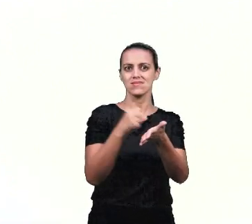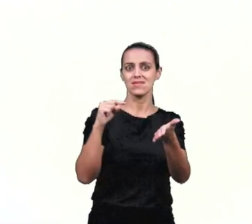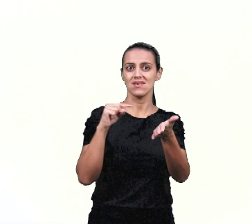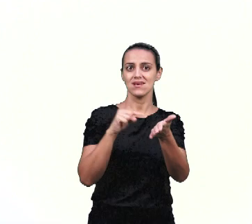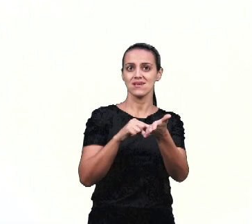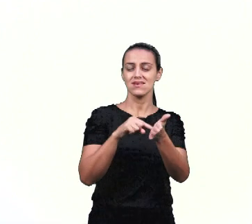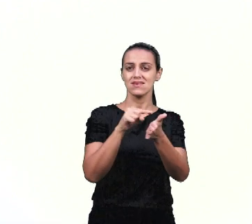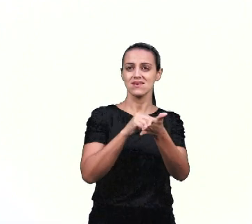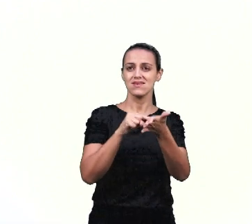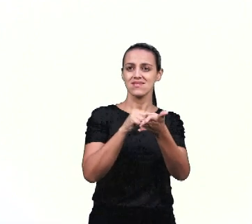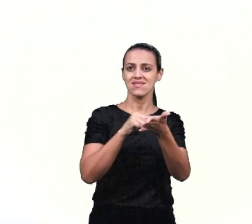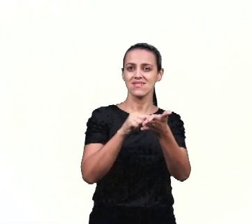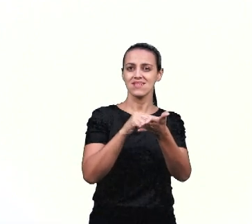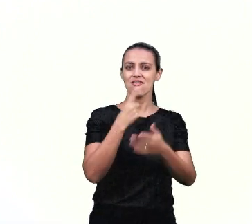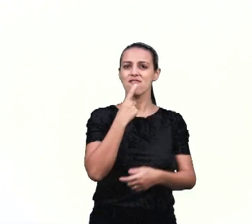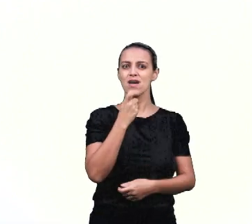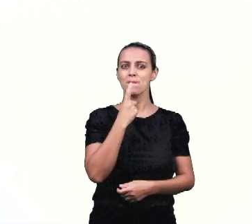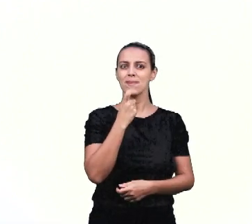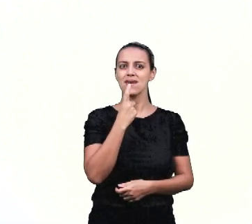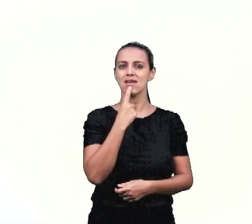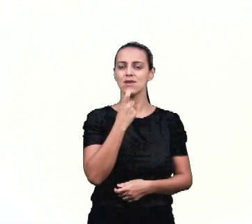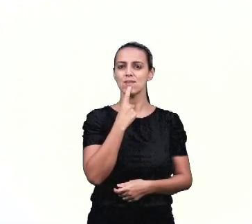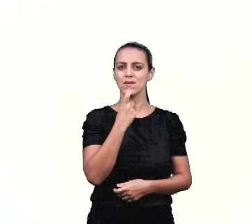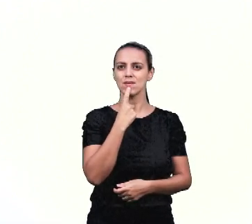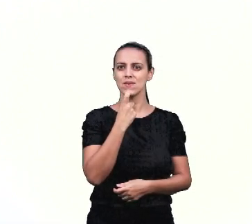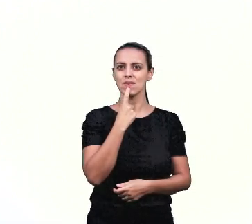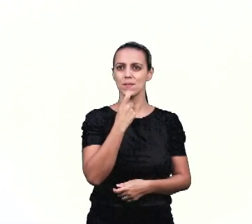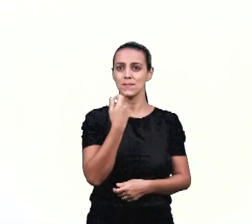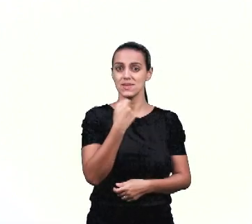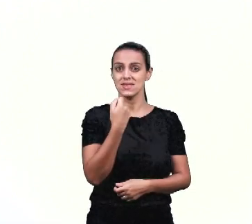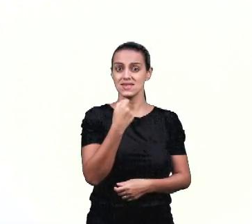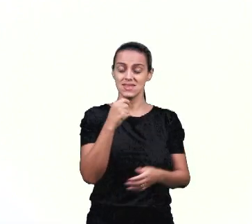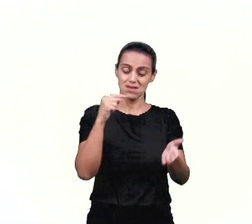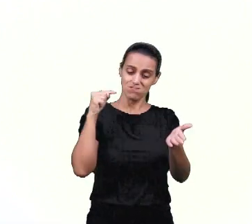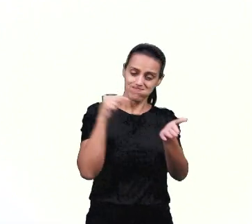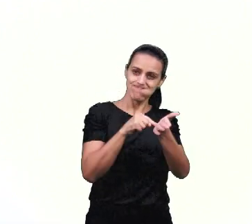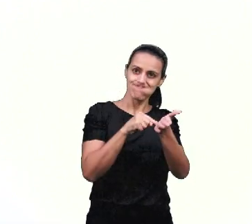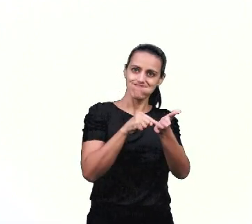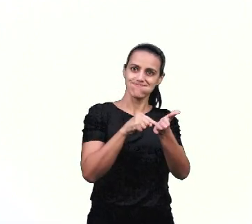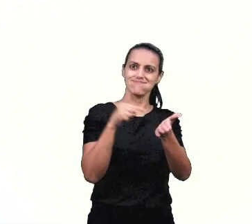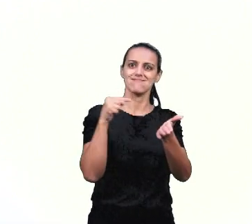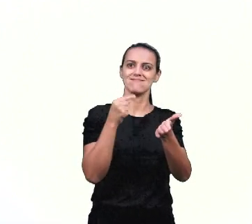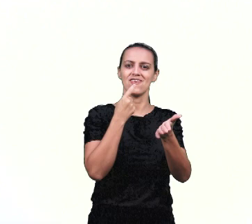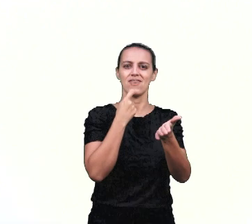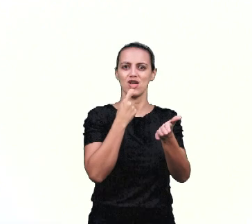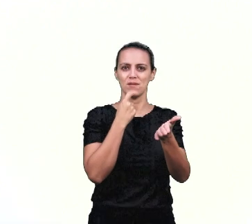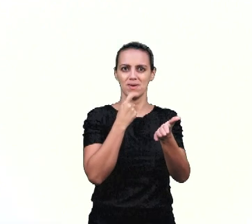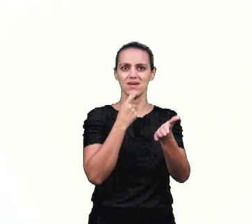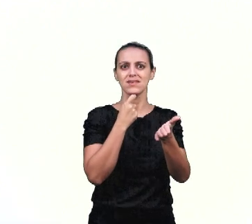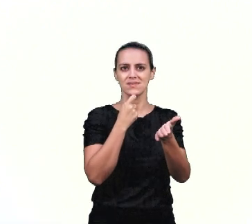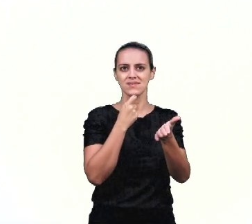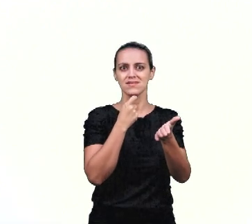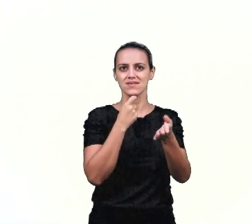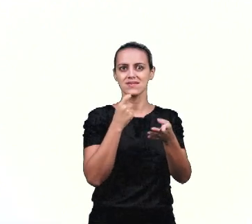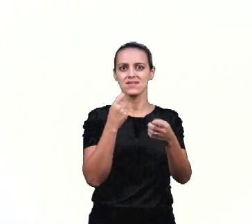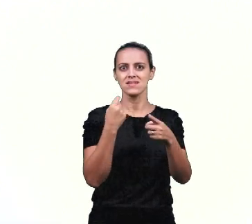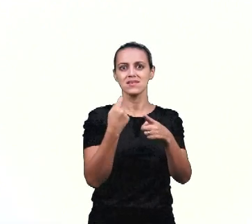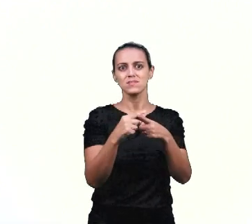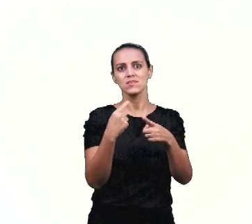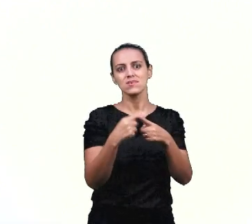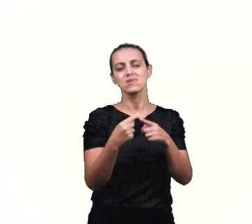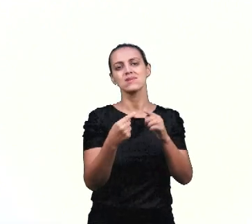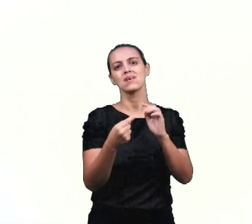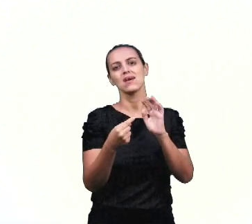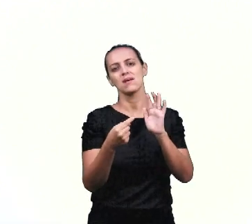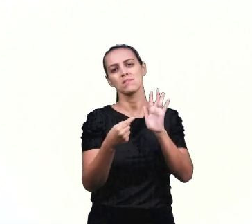cliquer dans ce, dans cette situation-là. Cela est nécessaire